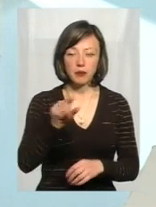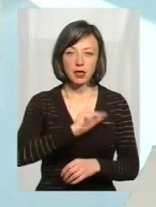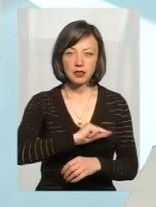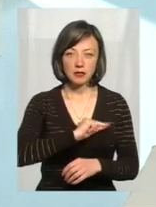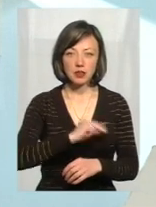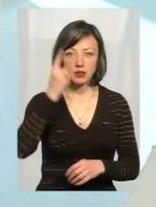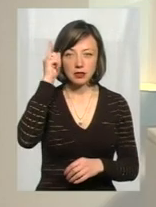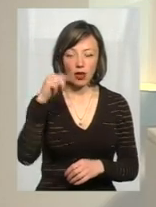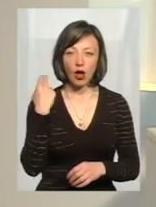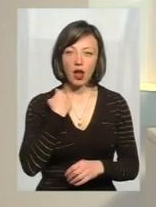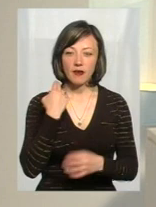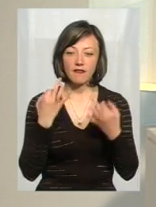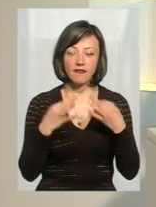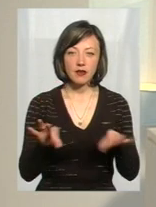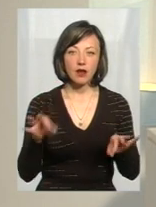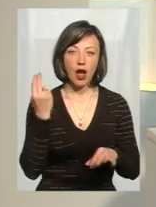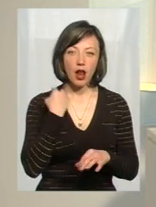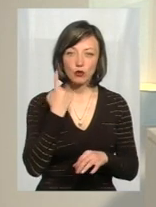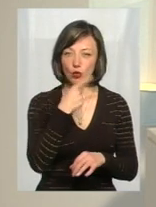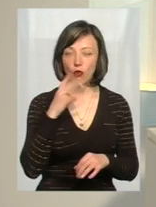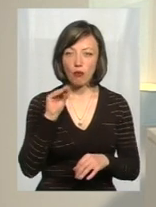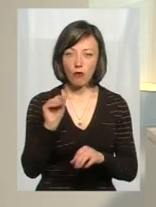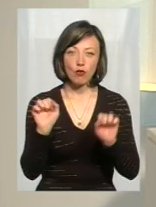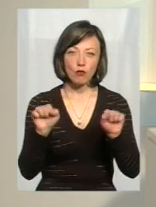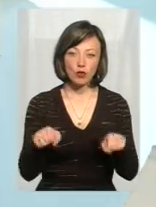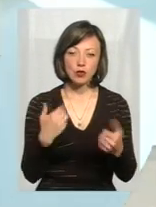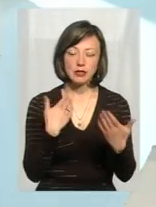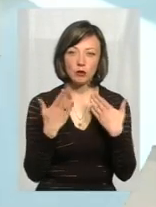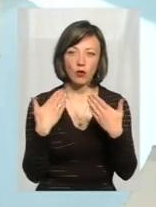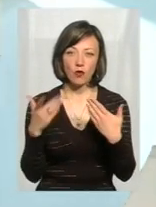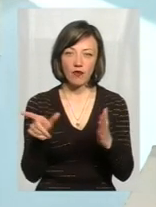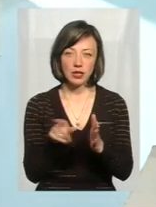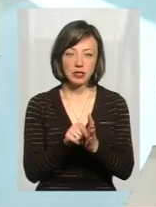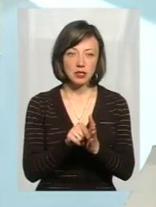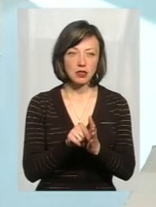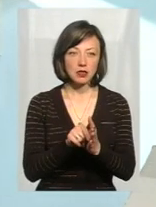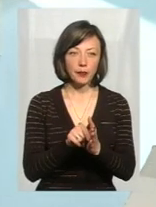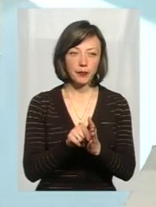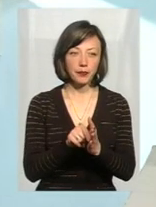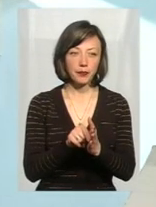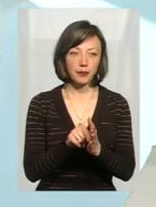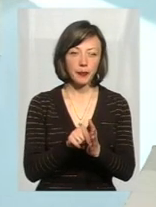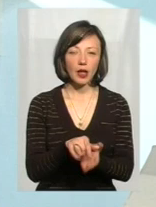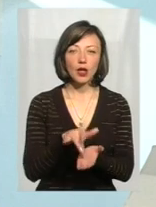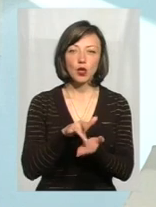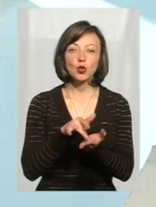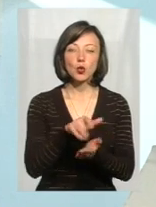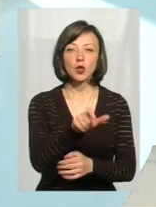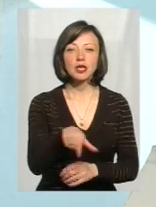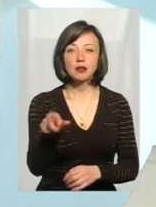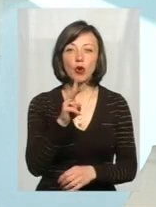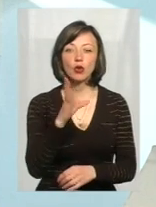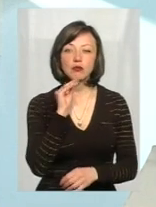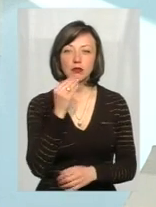працівників, які володіють англійською, вільно володіють англійською мовою, які можуть спілкуватися із туристами